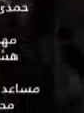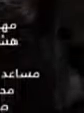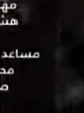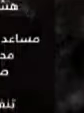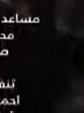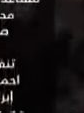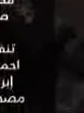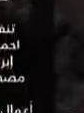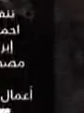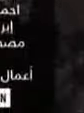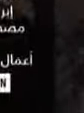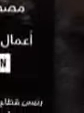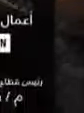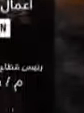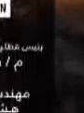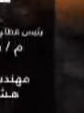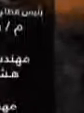كثيرا